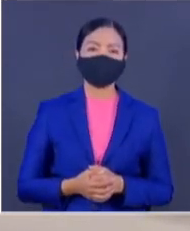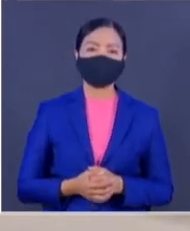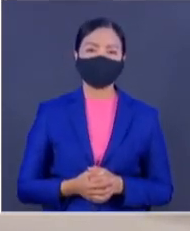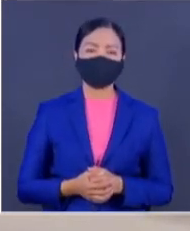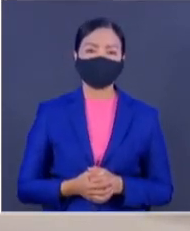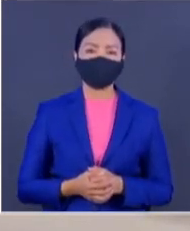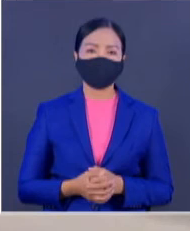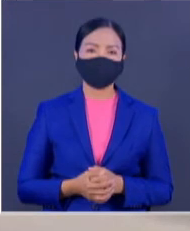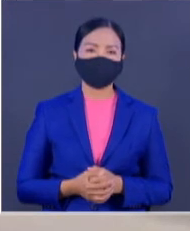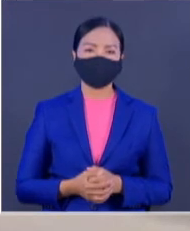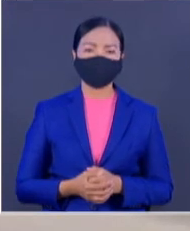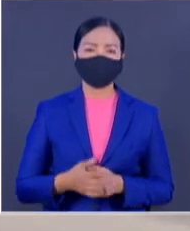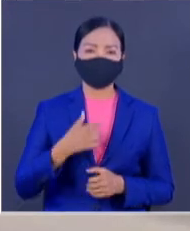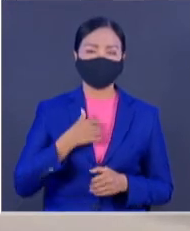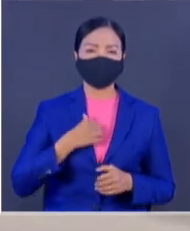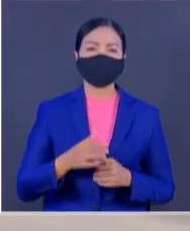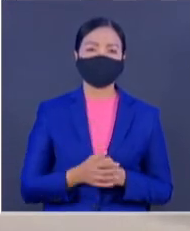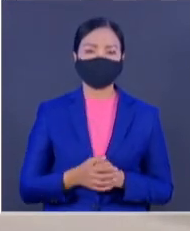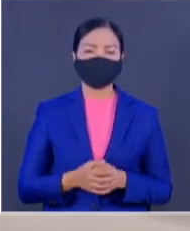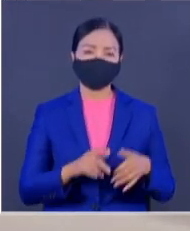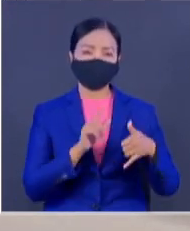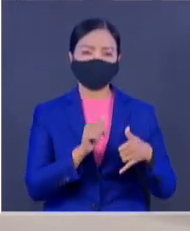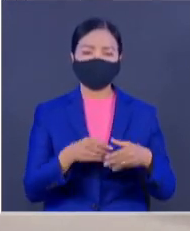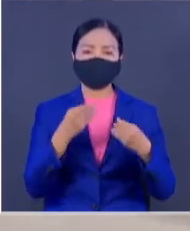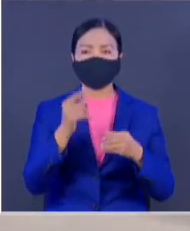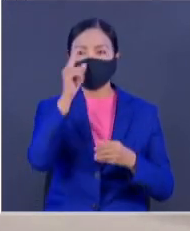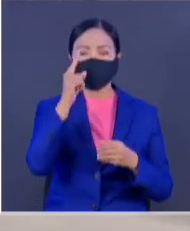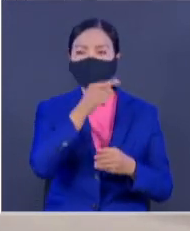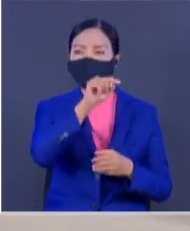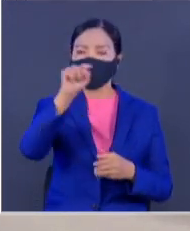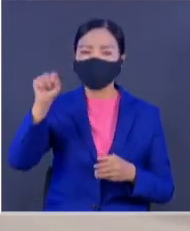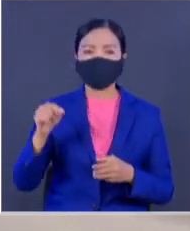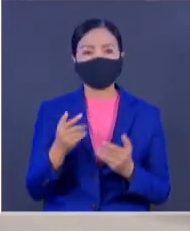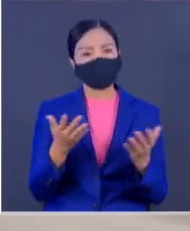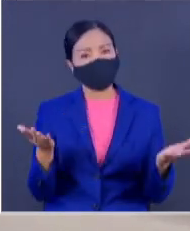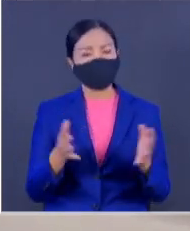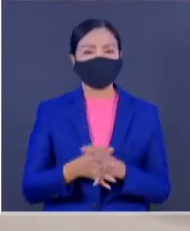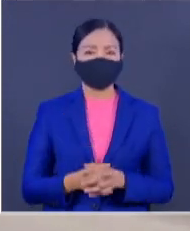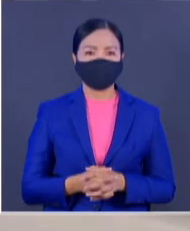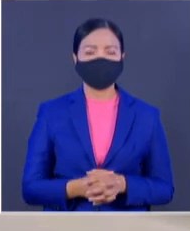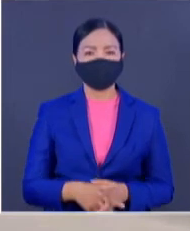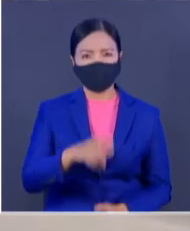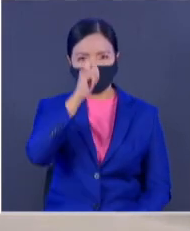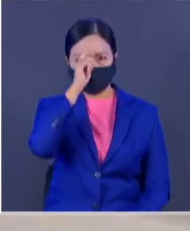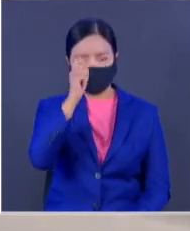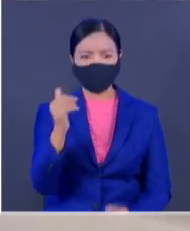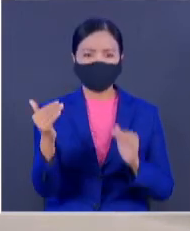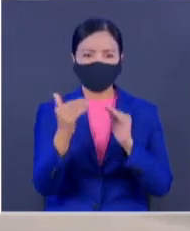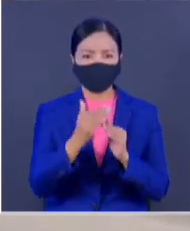อาจจะเป็นบรรทัดฐานให้ดาราหลายๆคนก็ได้ที่ควรจะเคารพสิทธิ์กันและกันได้แล้ว